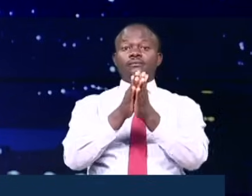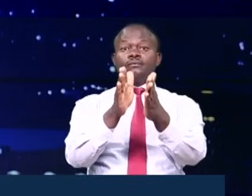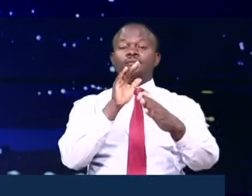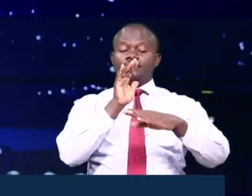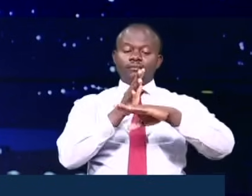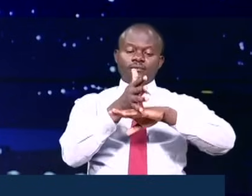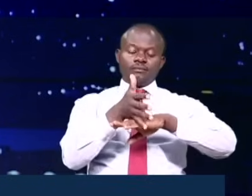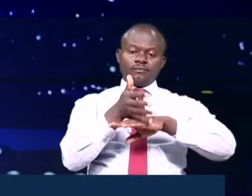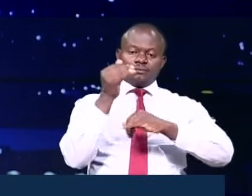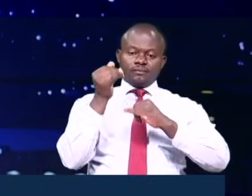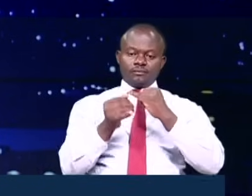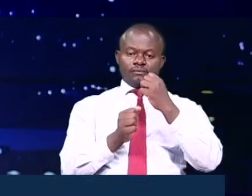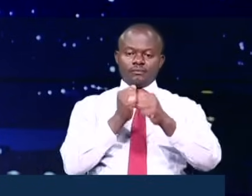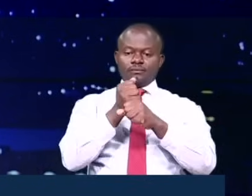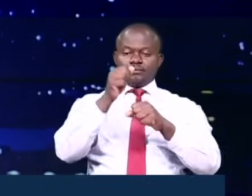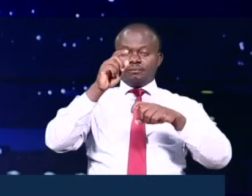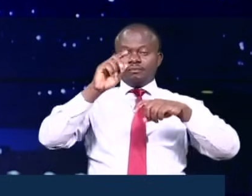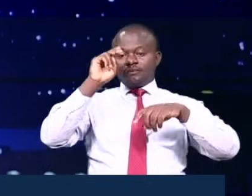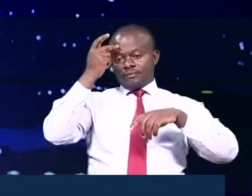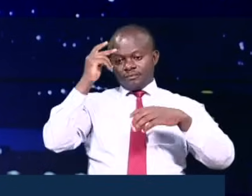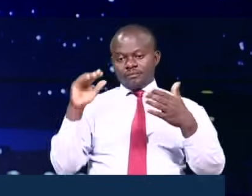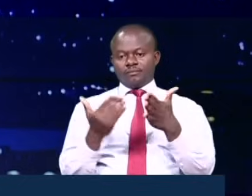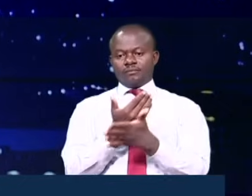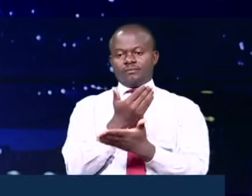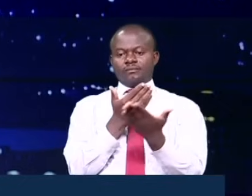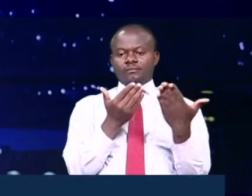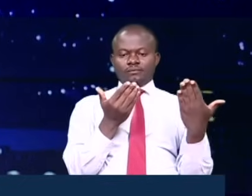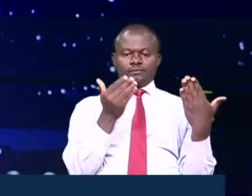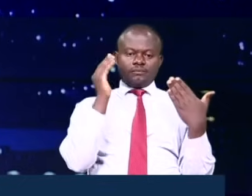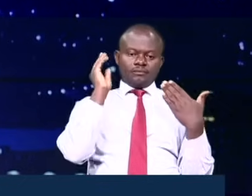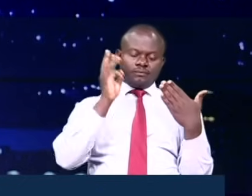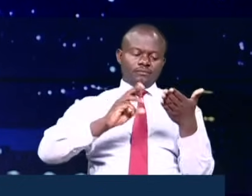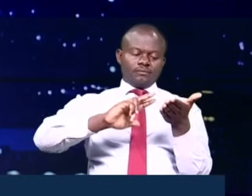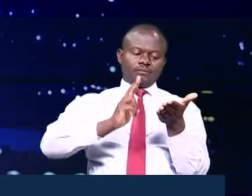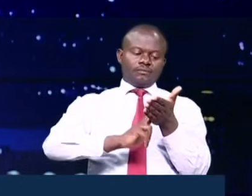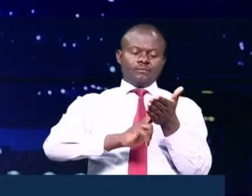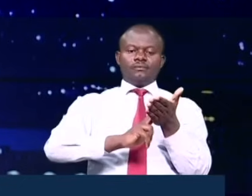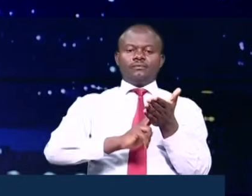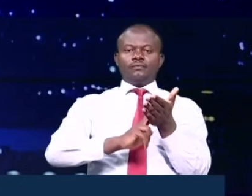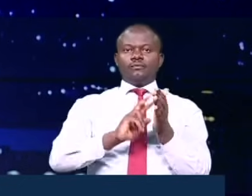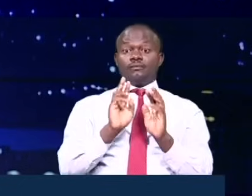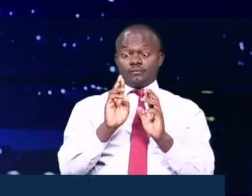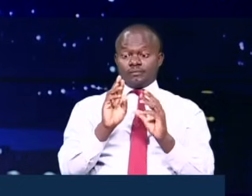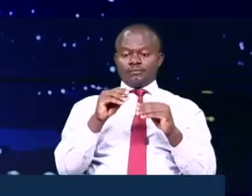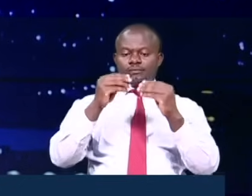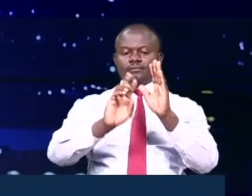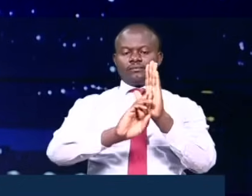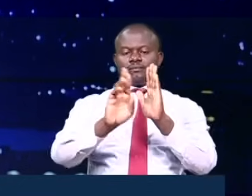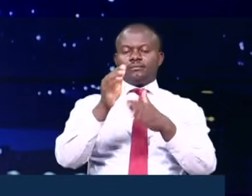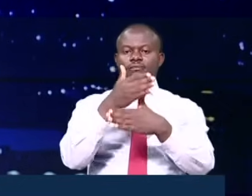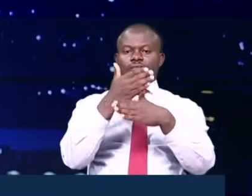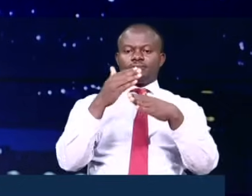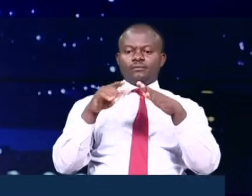bitarenze impera z'uyu mwaka politiki nshya igenga uru rwego izaba yemejwe icyizere rero ngo cyatanzwe n'abahagarariye Minisiteri